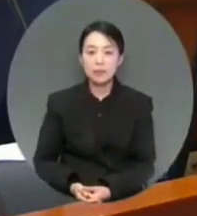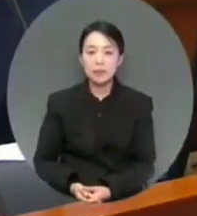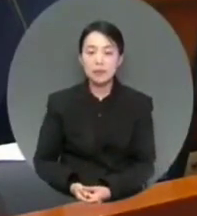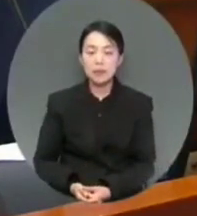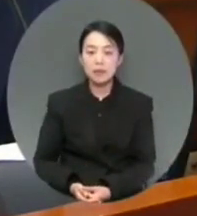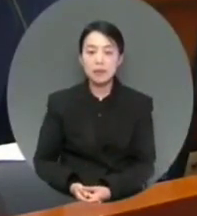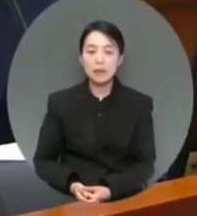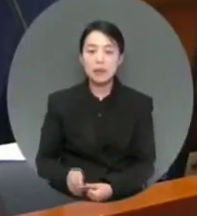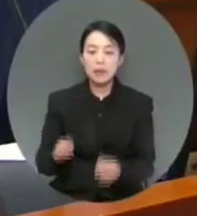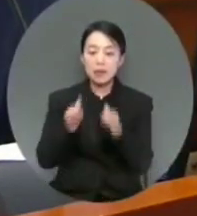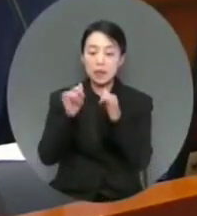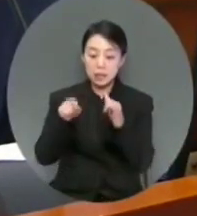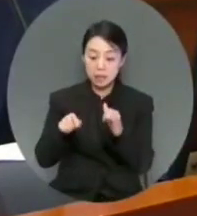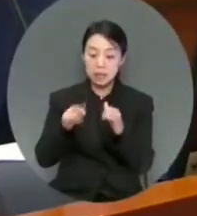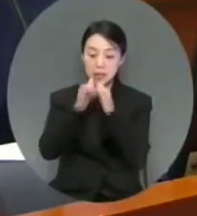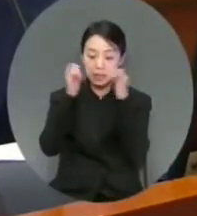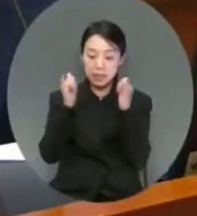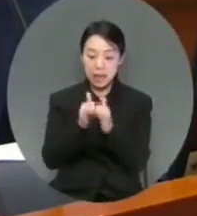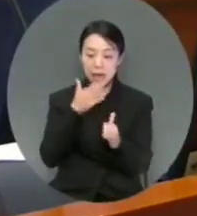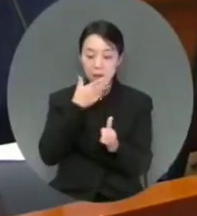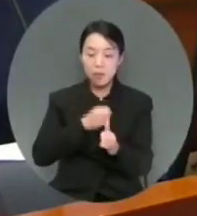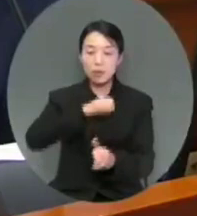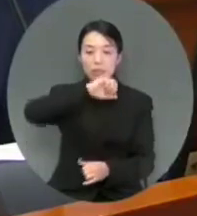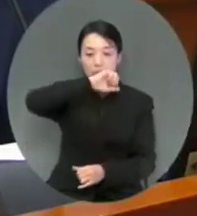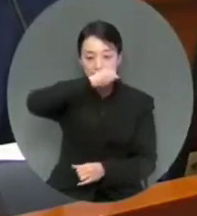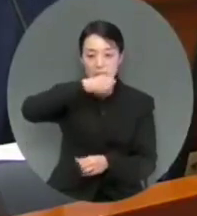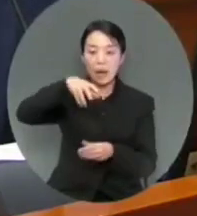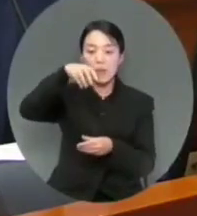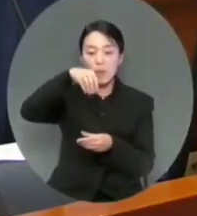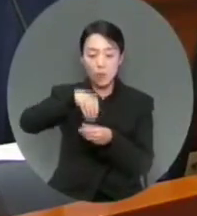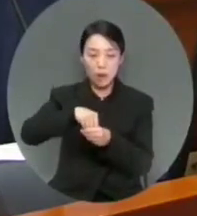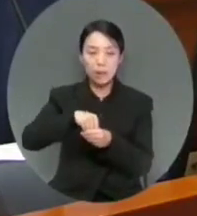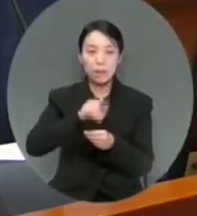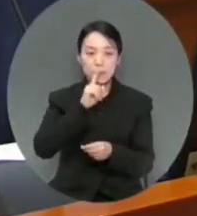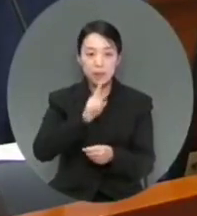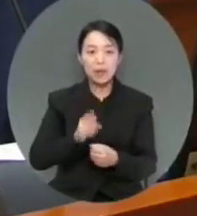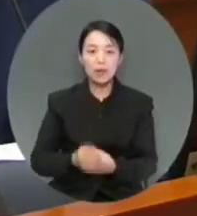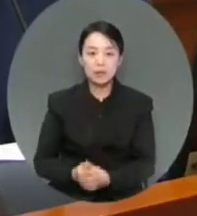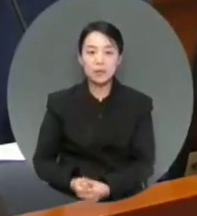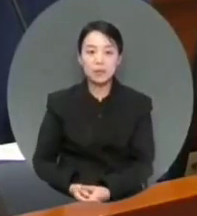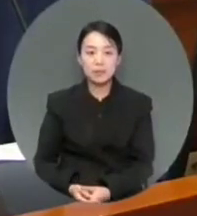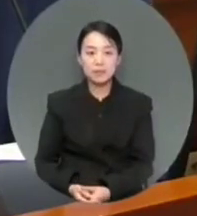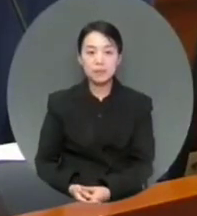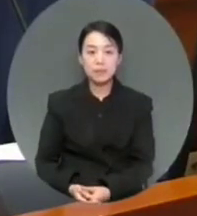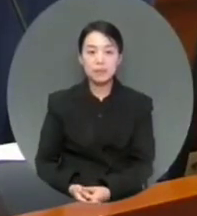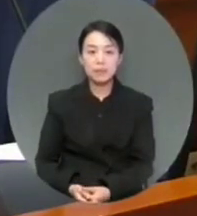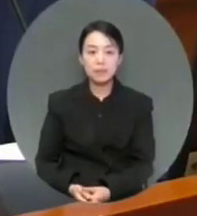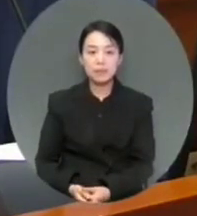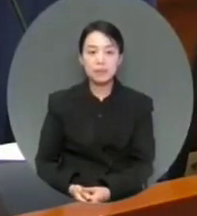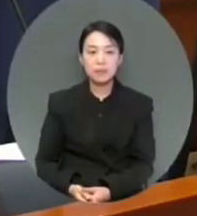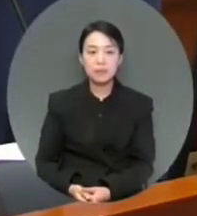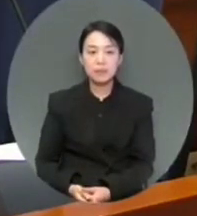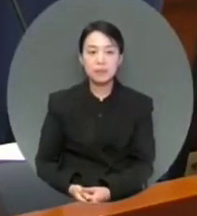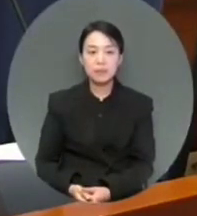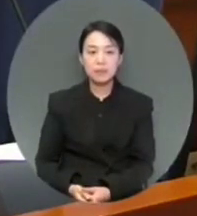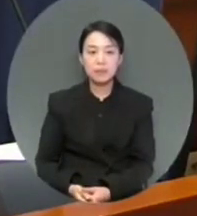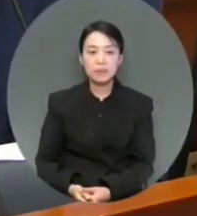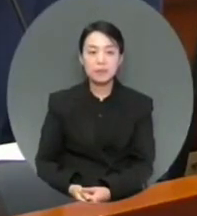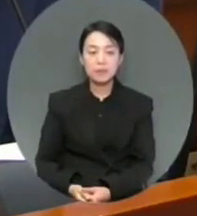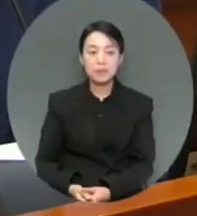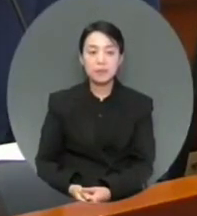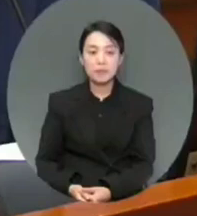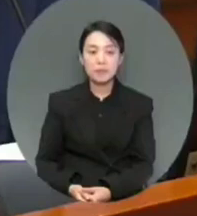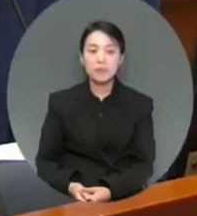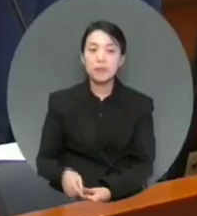또 사회복지, 약자 복지 예산에 그렇게 편성을 했다. 이렇게 이해를 하시면 되겠습니다. 아니, 그거는 이제 뭐,